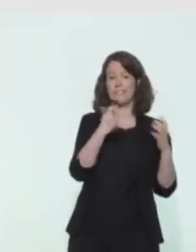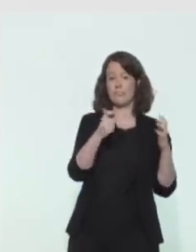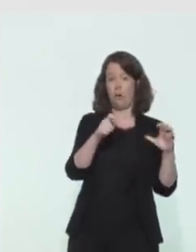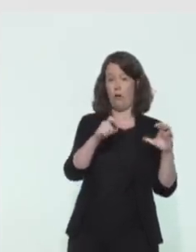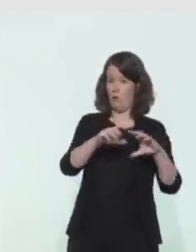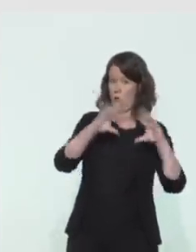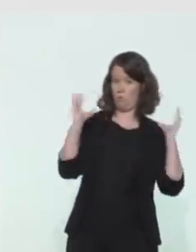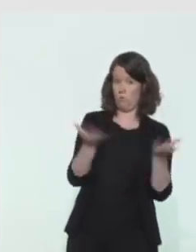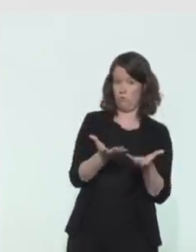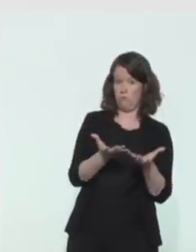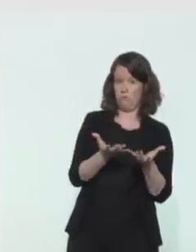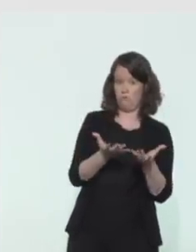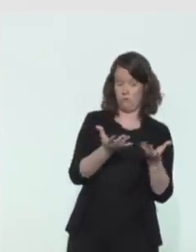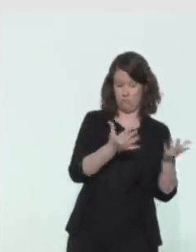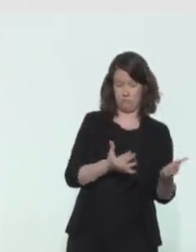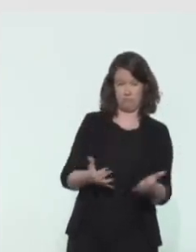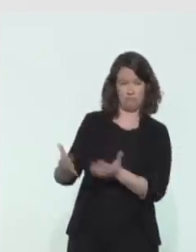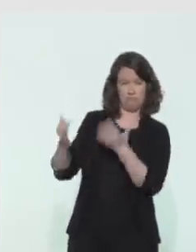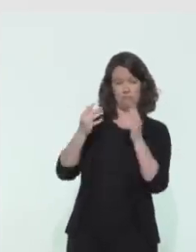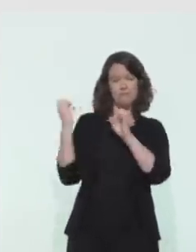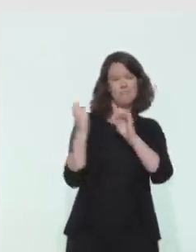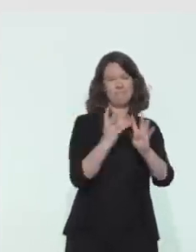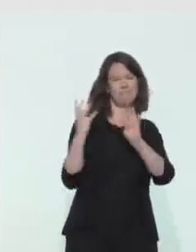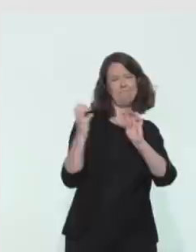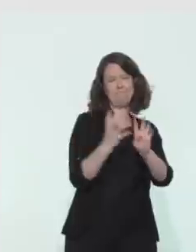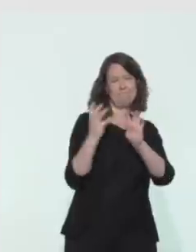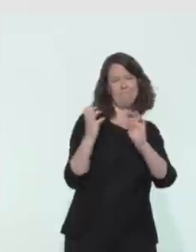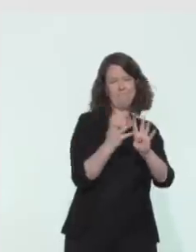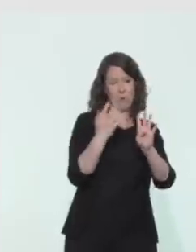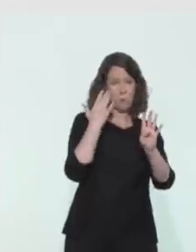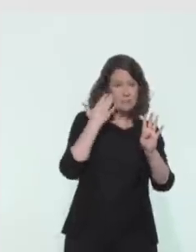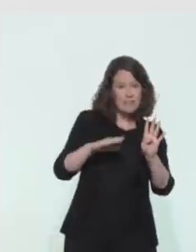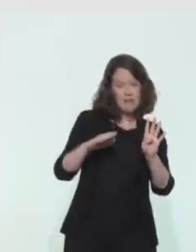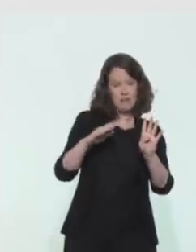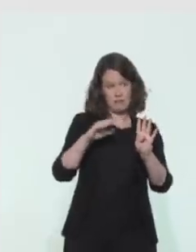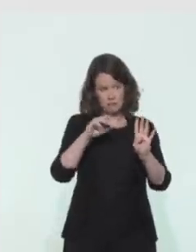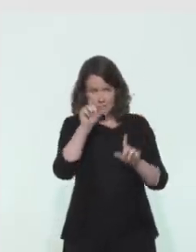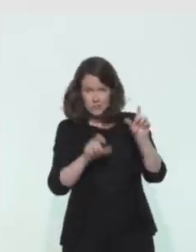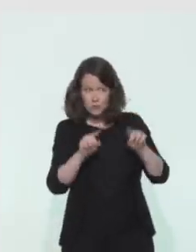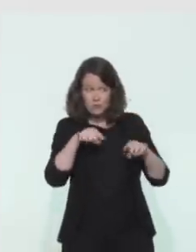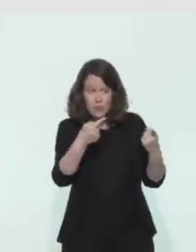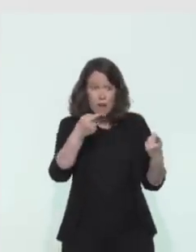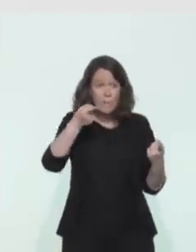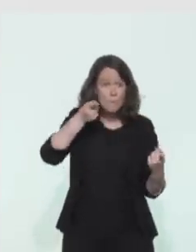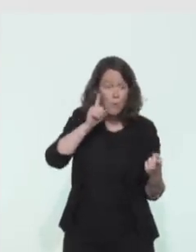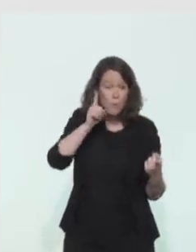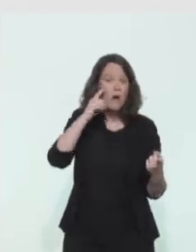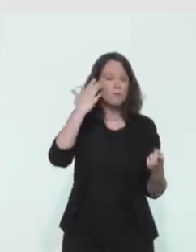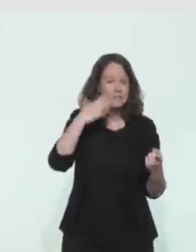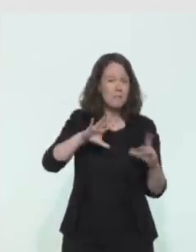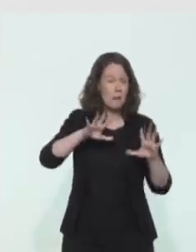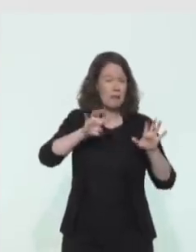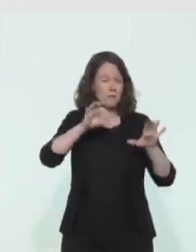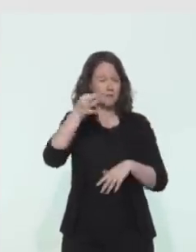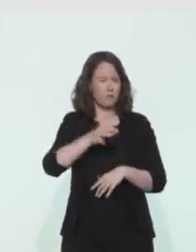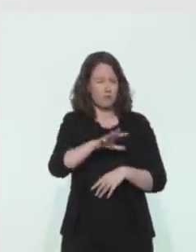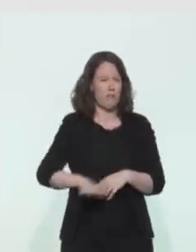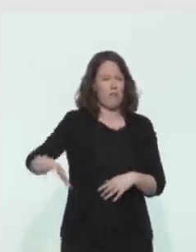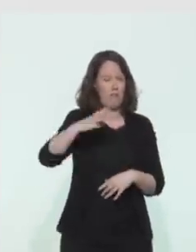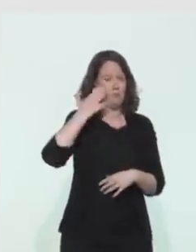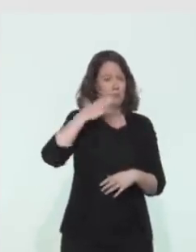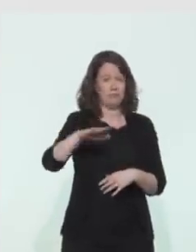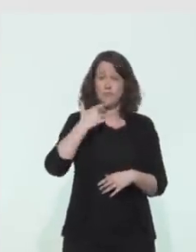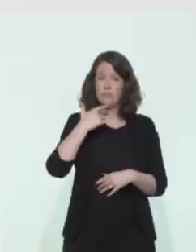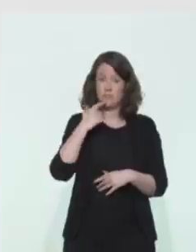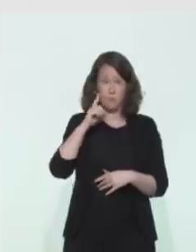de 90% des passages aux urgences. C'est une source d'information importante, département par département, et qui est le